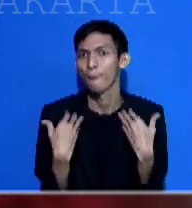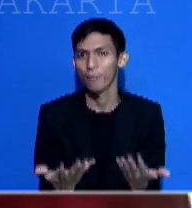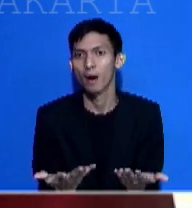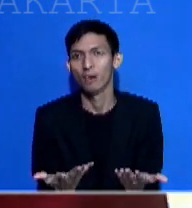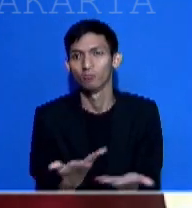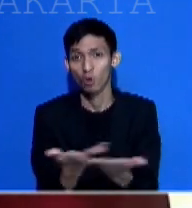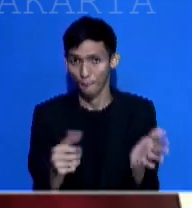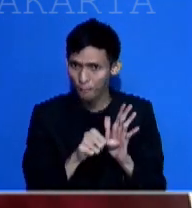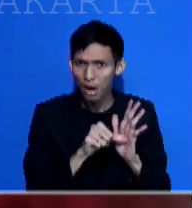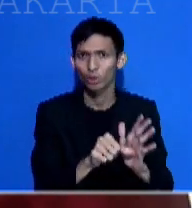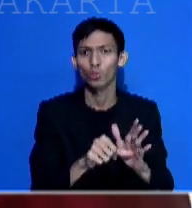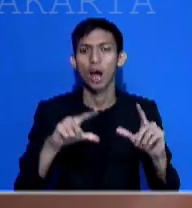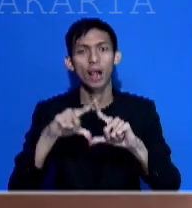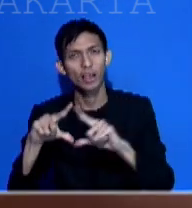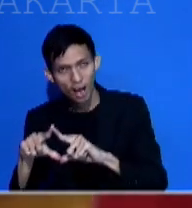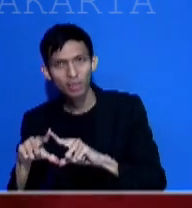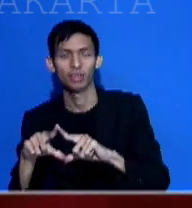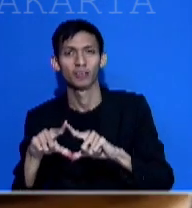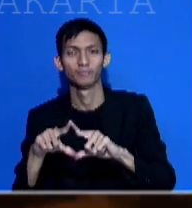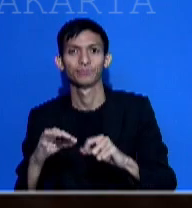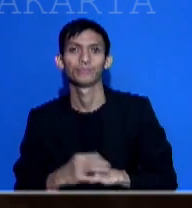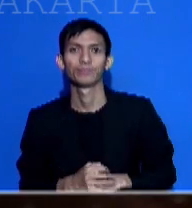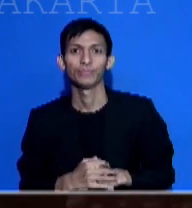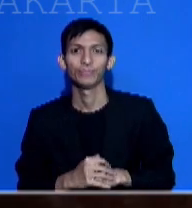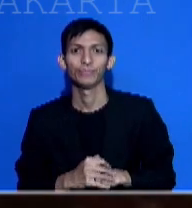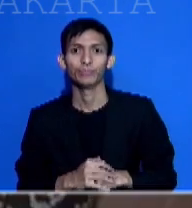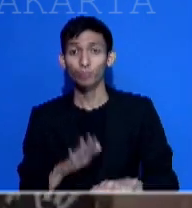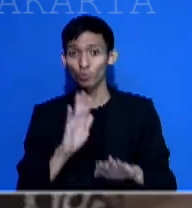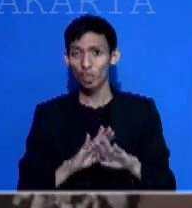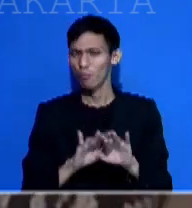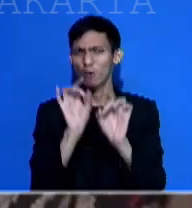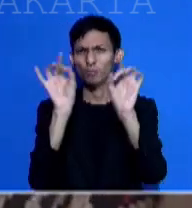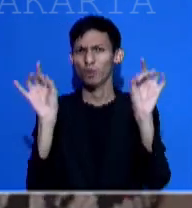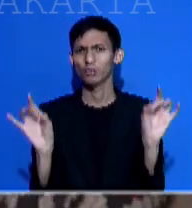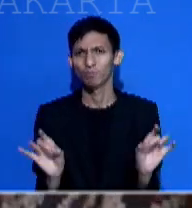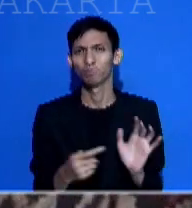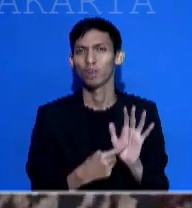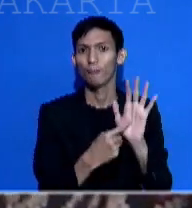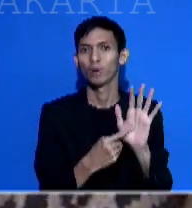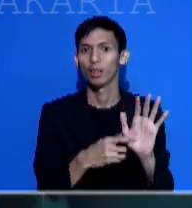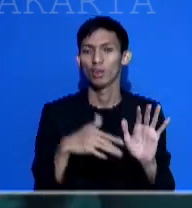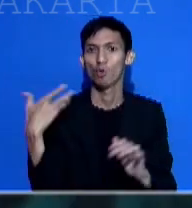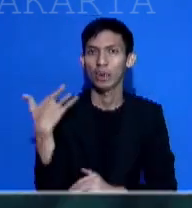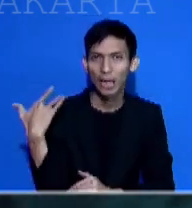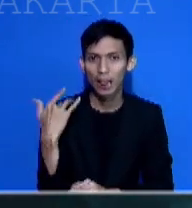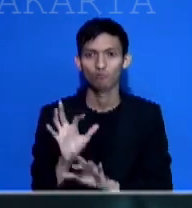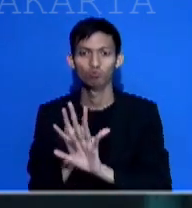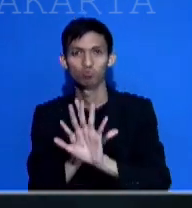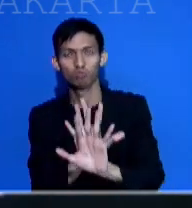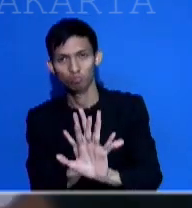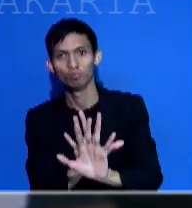ya, peralatan yang dibutuhkan. Potensi keragaman budaya di IWAPI ditunjukkan dalam parade busana adat dan kuliner